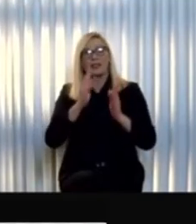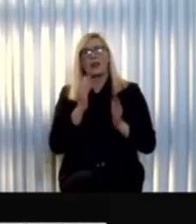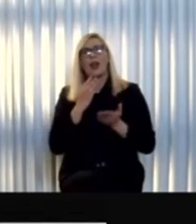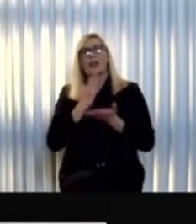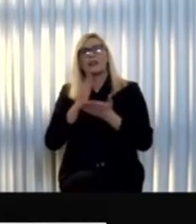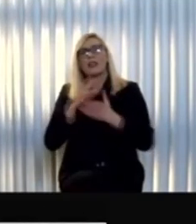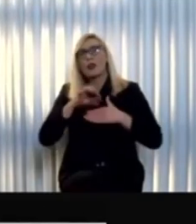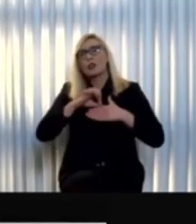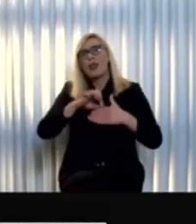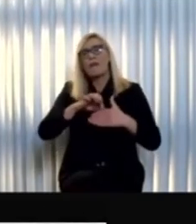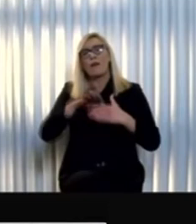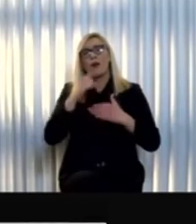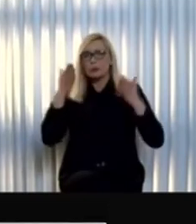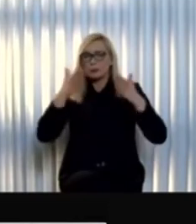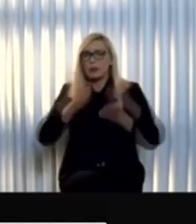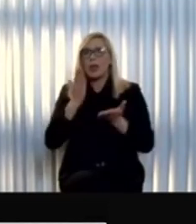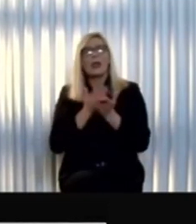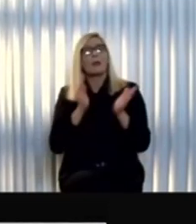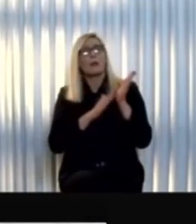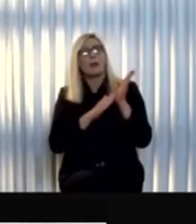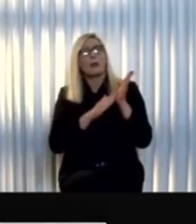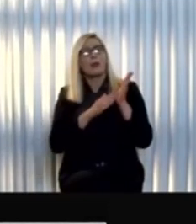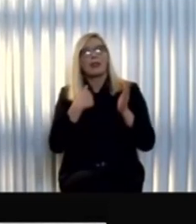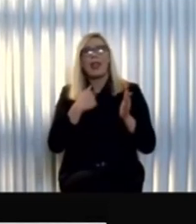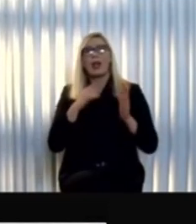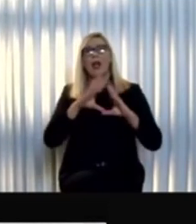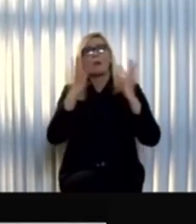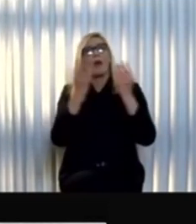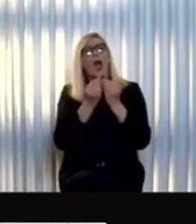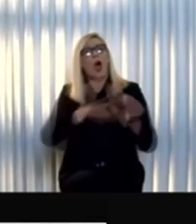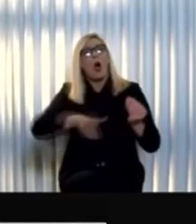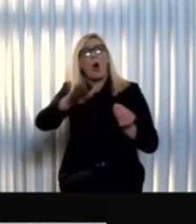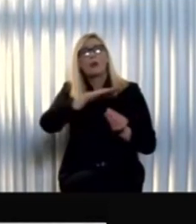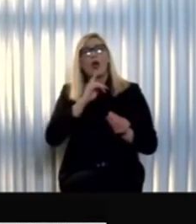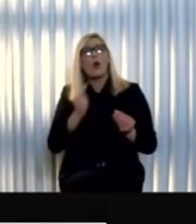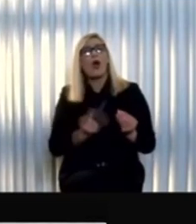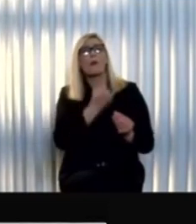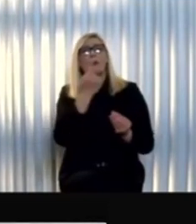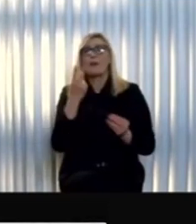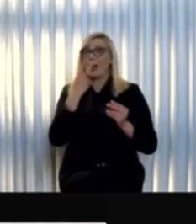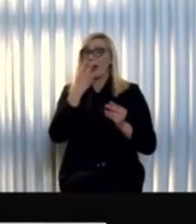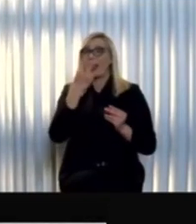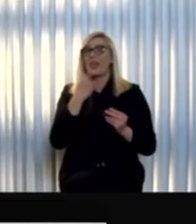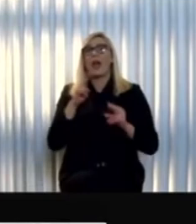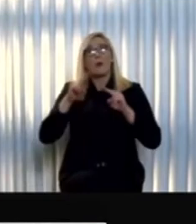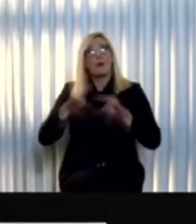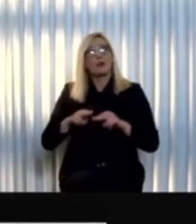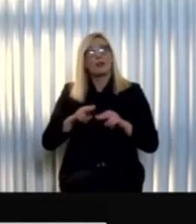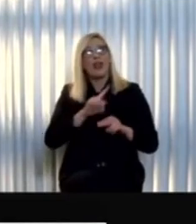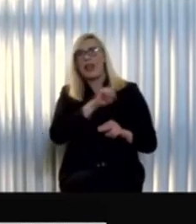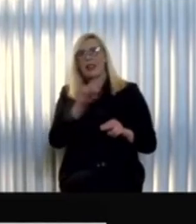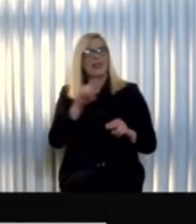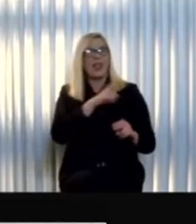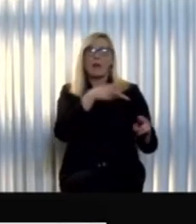води определбата да бидеме пример дека сме општество кое прво ја гледа можноста, а не